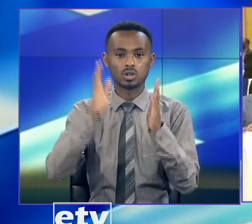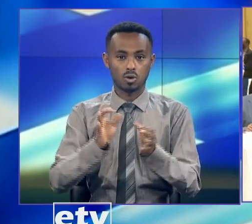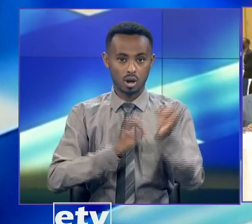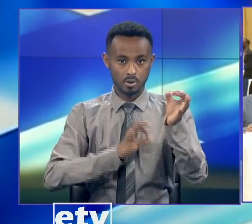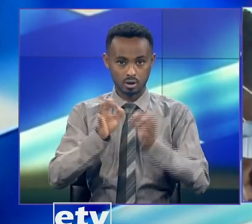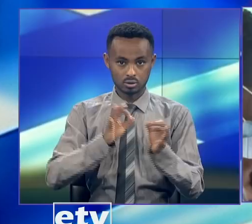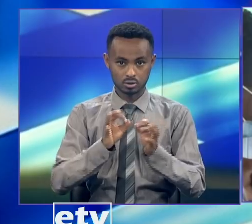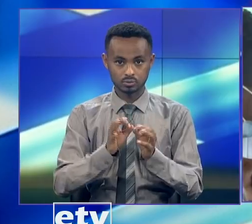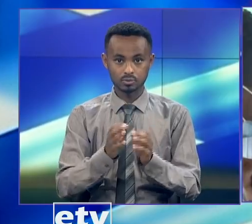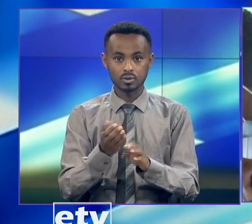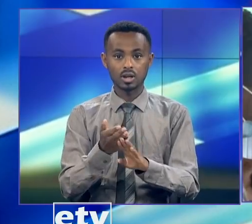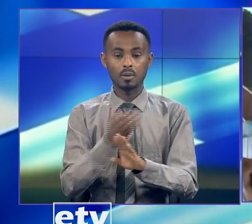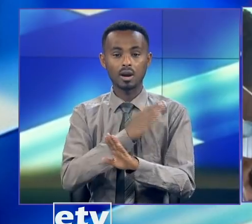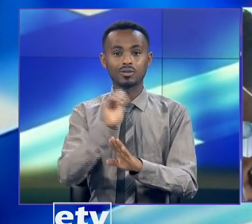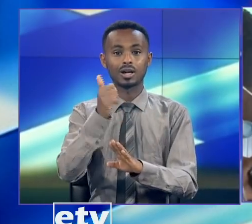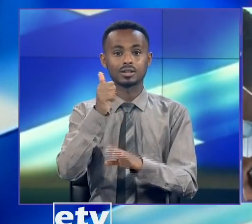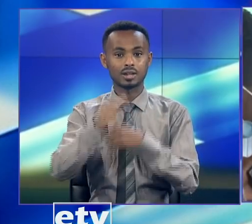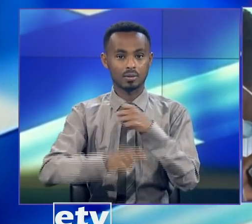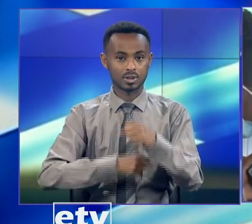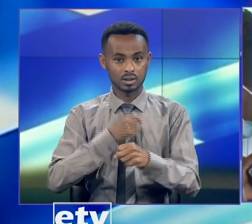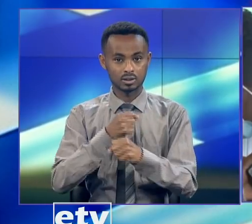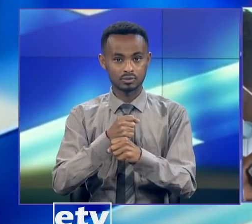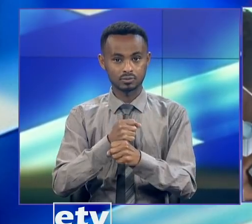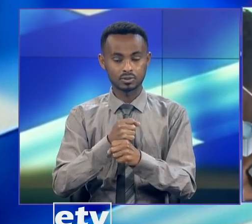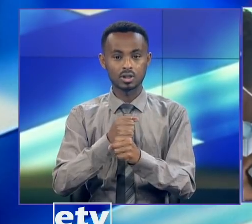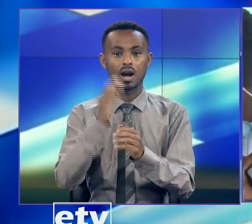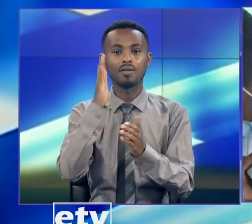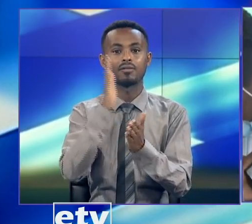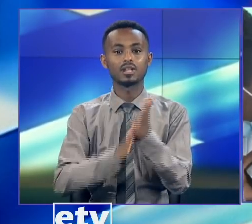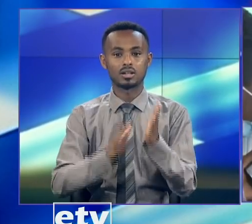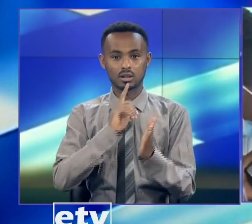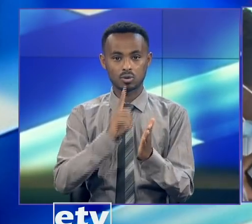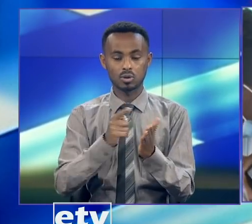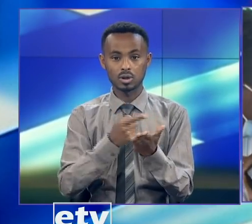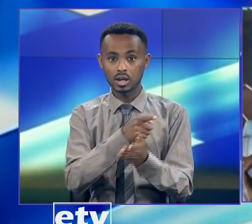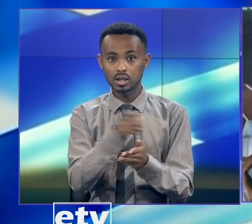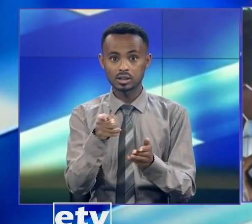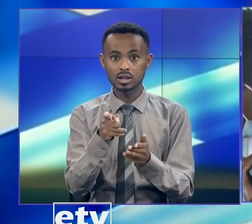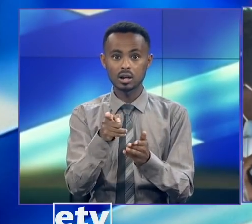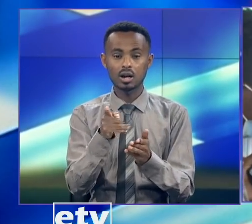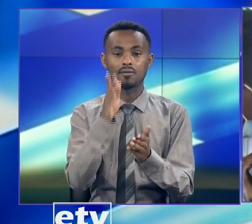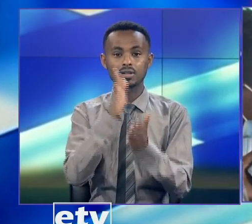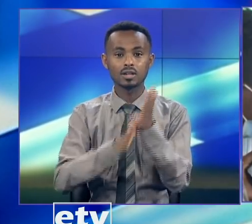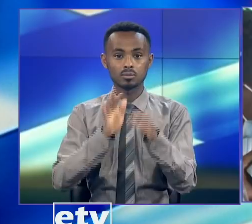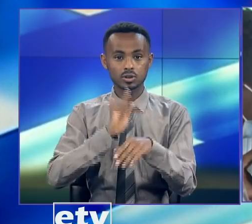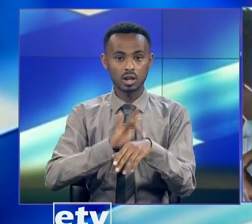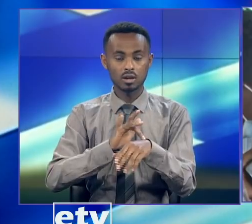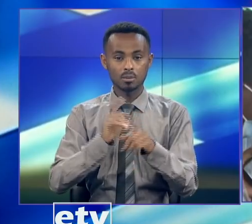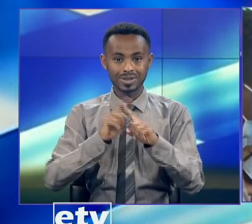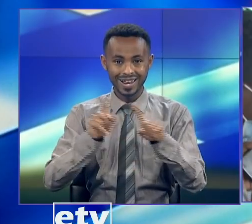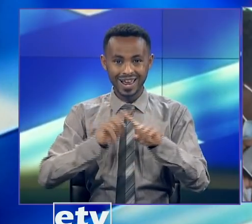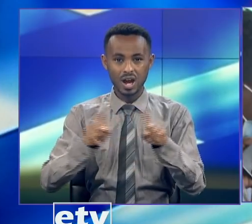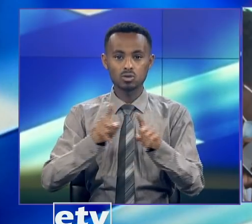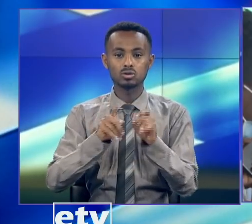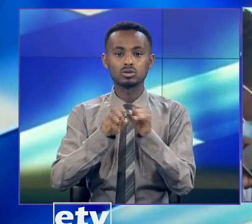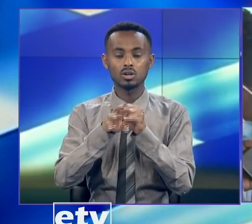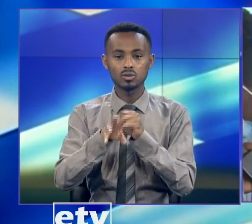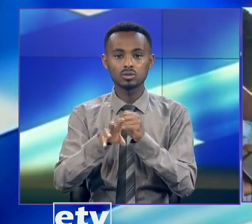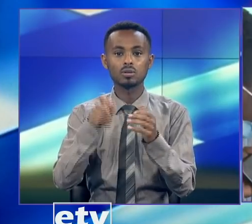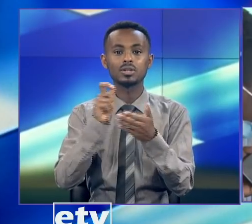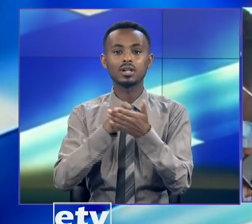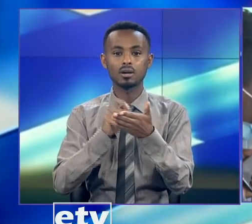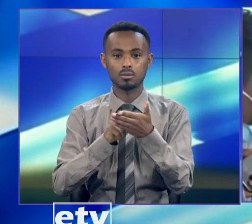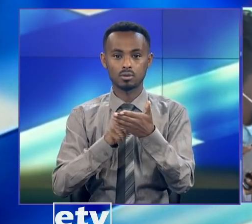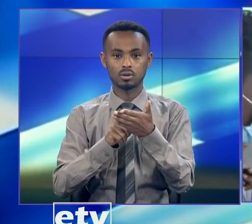ያብራሩት። የባለፉት 10 ዓመታት አፈጻጸም ነው። ከነዚህ አፈጻጸሞች ላይ በተለያዩ ዘርፎች